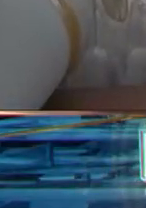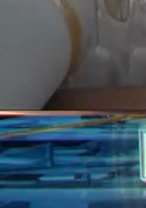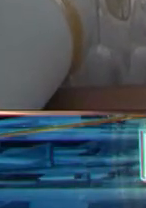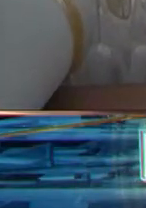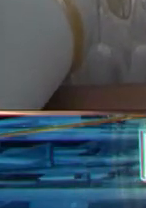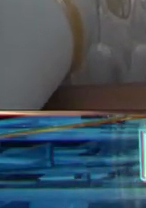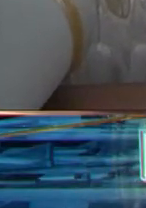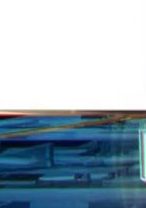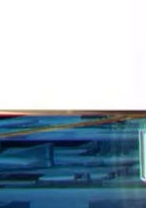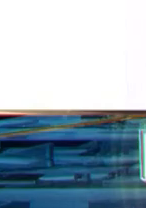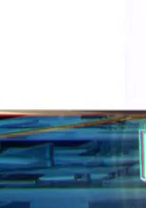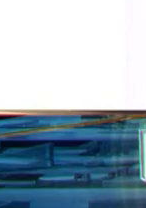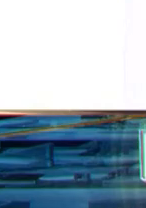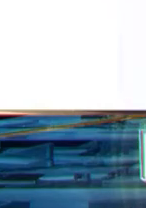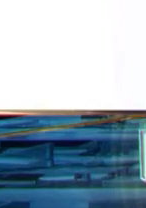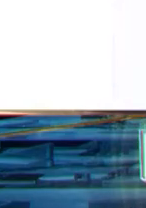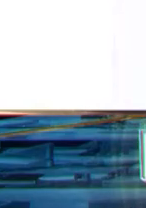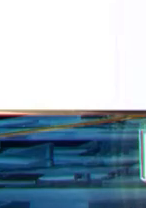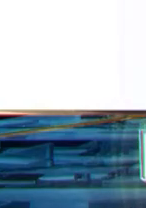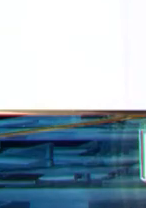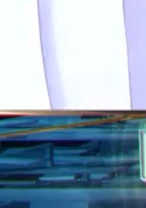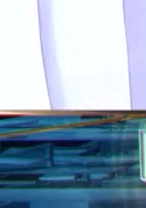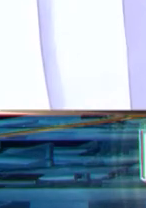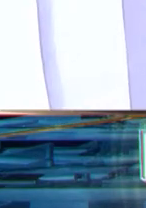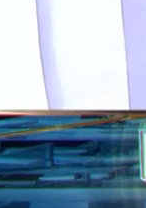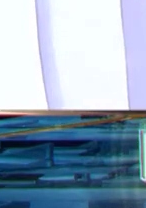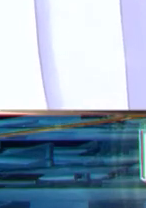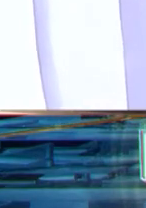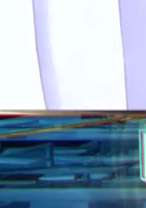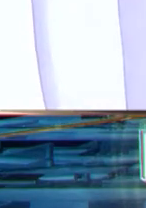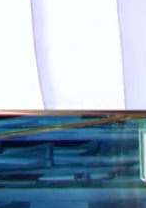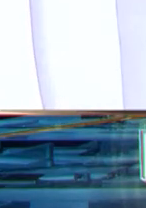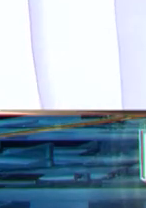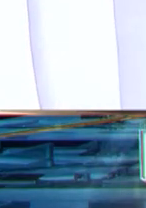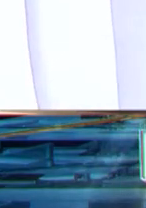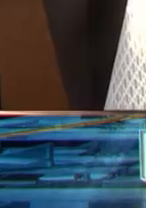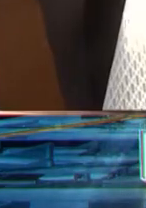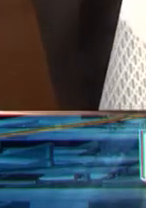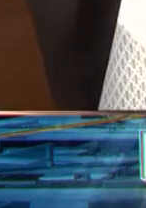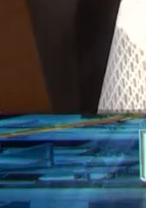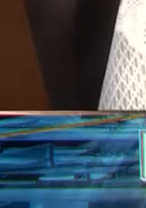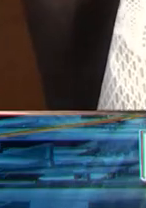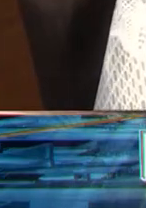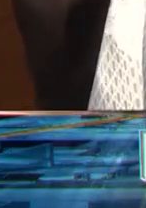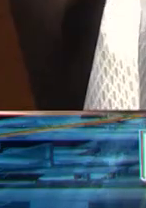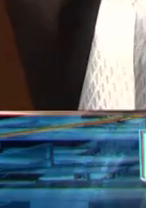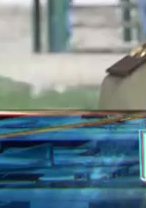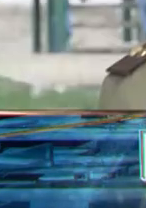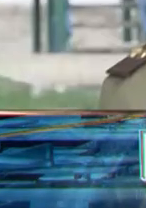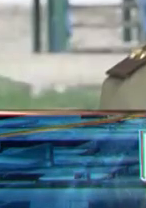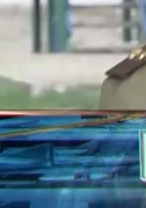Балалардың қауіпсіздігі үшін Алакөл аудандық төтенше жағдай қызметкерлері көп балалы отбасылардың үйлеріне терезе бекіткіштерін орнатып